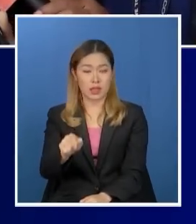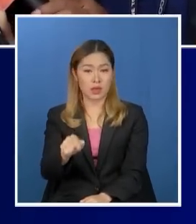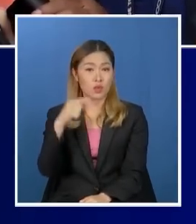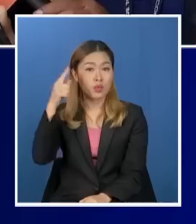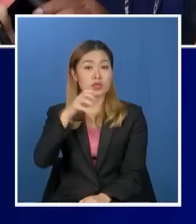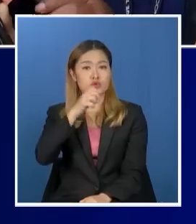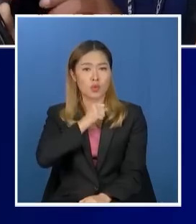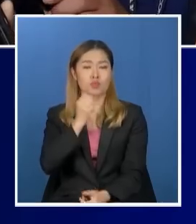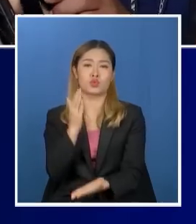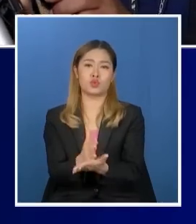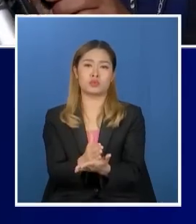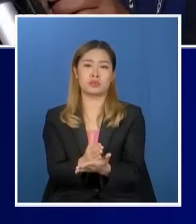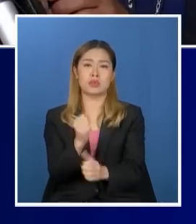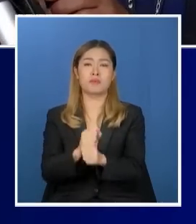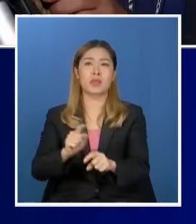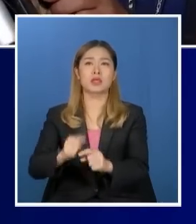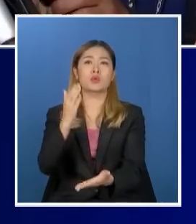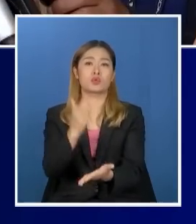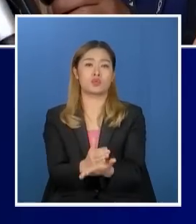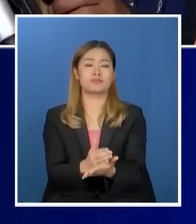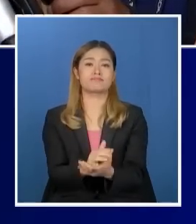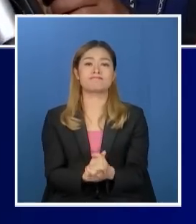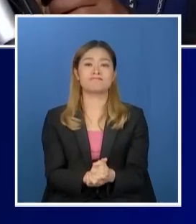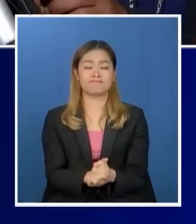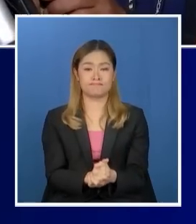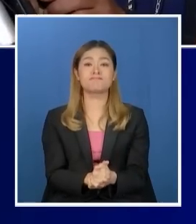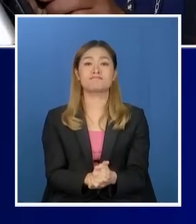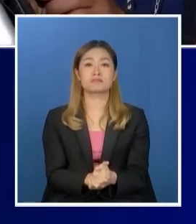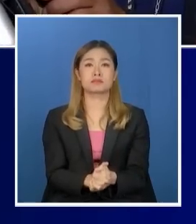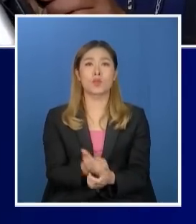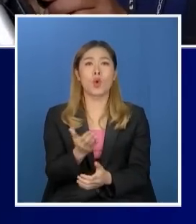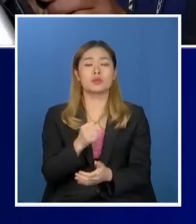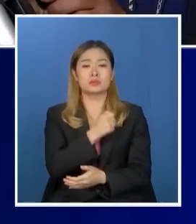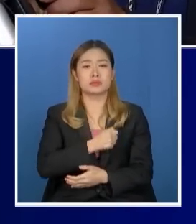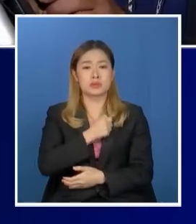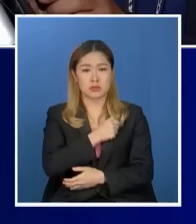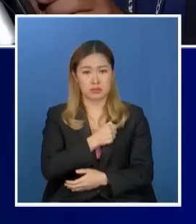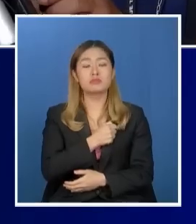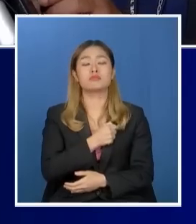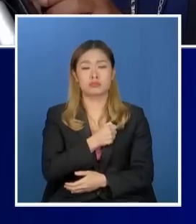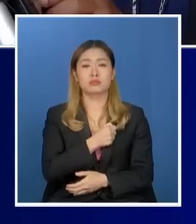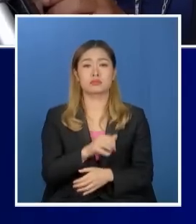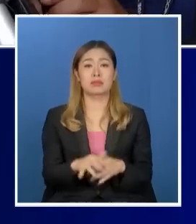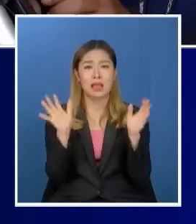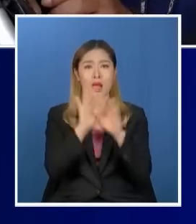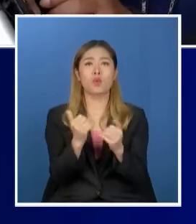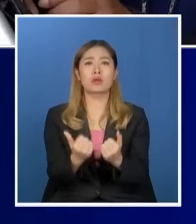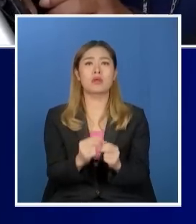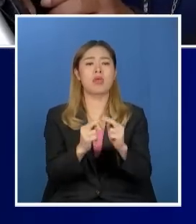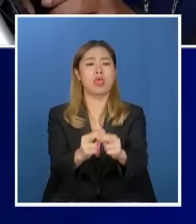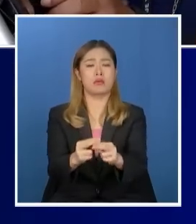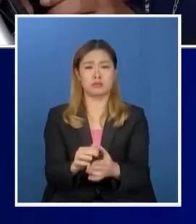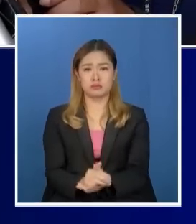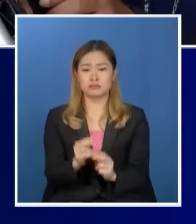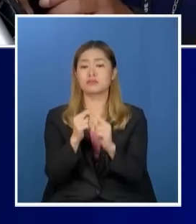ยังคุณที่พนันให้หยุดดำเนินการลักษณะนี้โดยทันทีนะฮะแล้วก็ขอแสดงความเสียใจเหมือนกับว่าเป็นเรื่องส่วนตัว